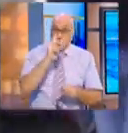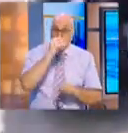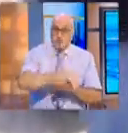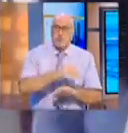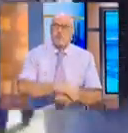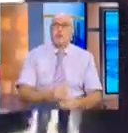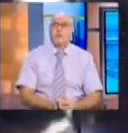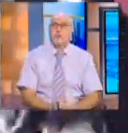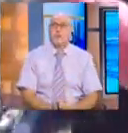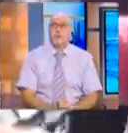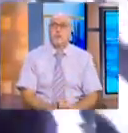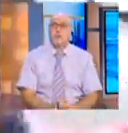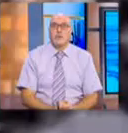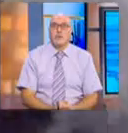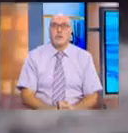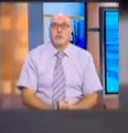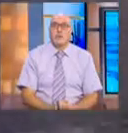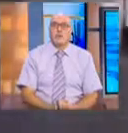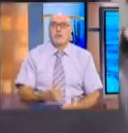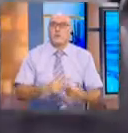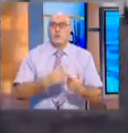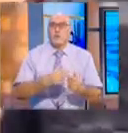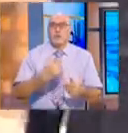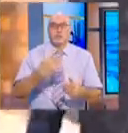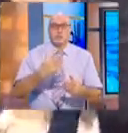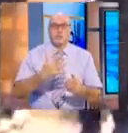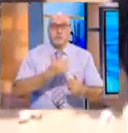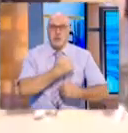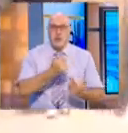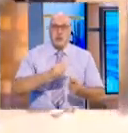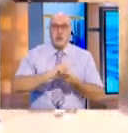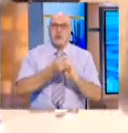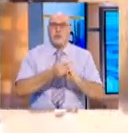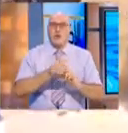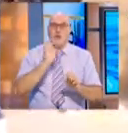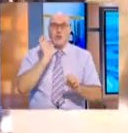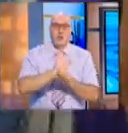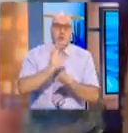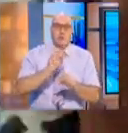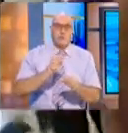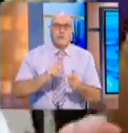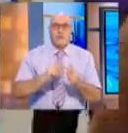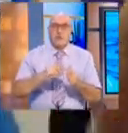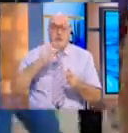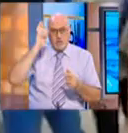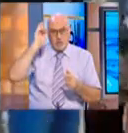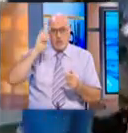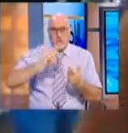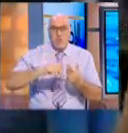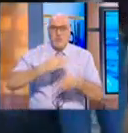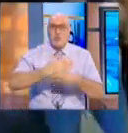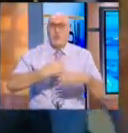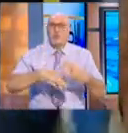البحار. جيش تحول إلى أداة قمع وتدمير لأحلام الشعب المغربي الذي يحلم ليل نهار ببناء